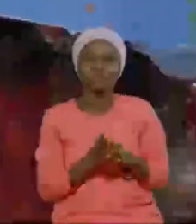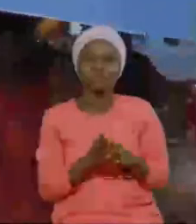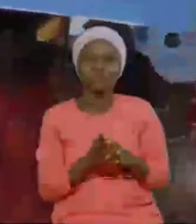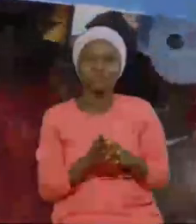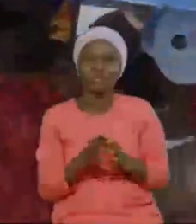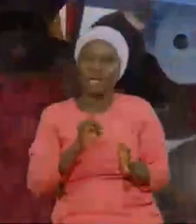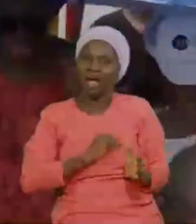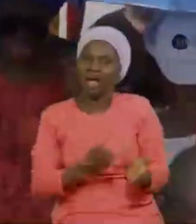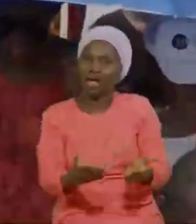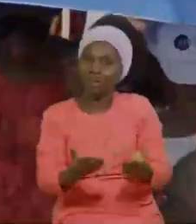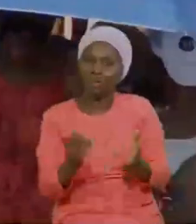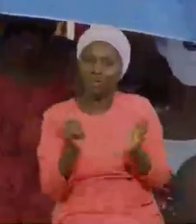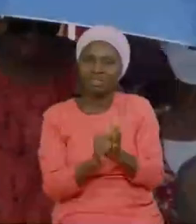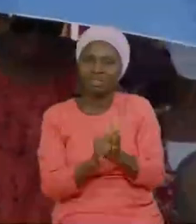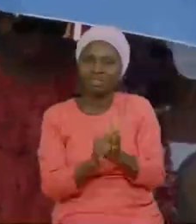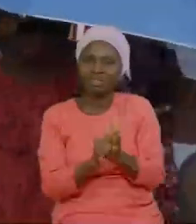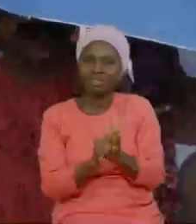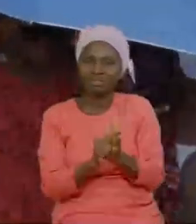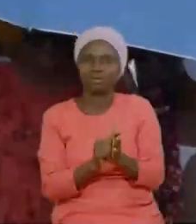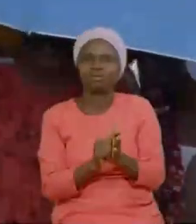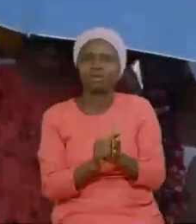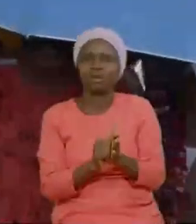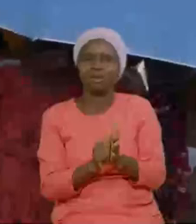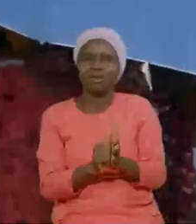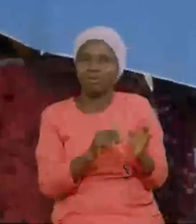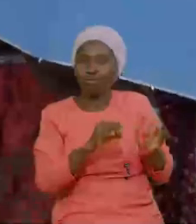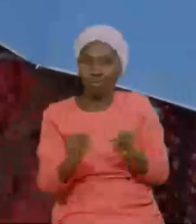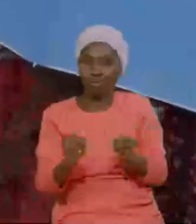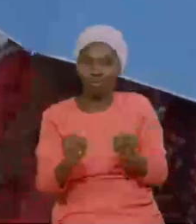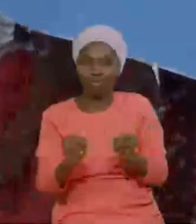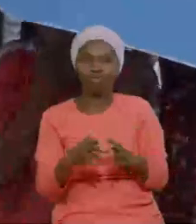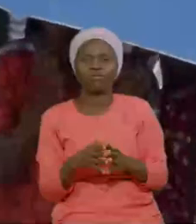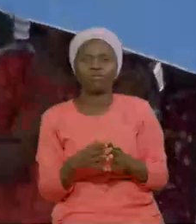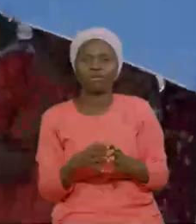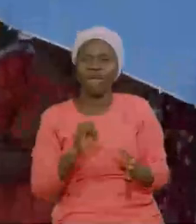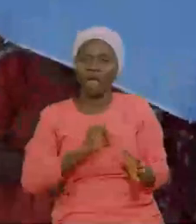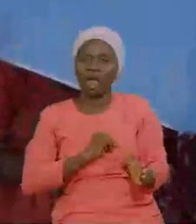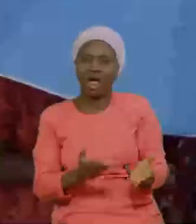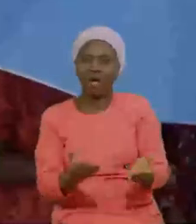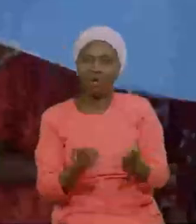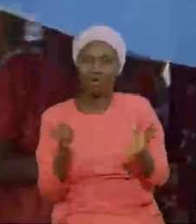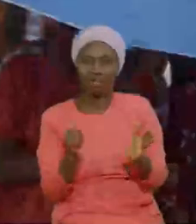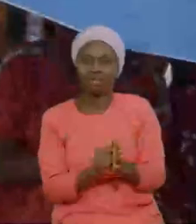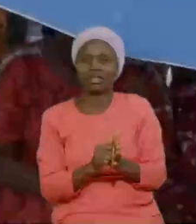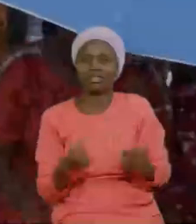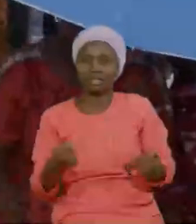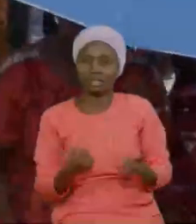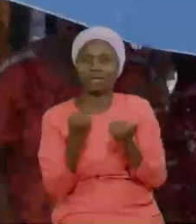I want that charge. Je veux ce défi.